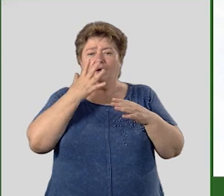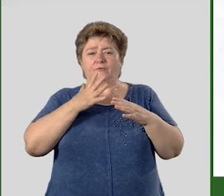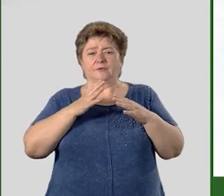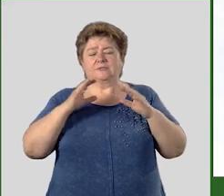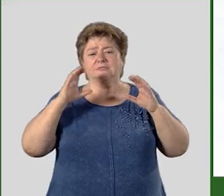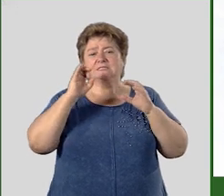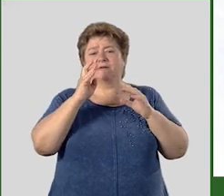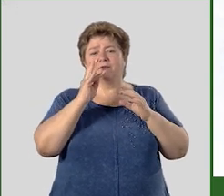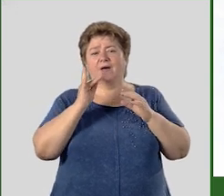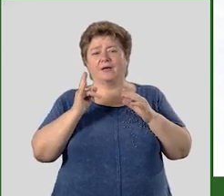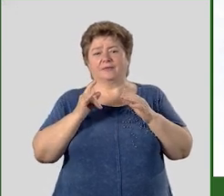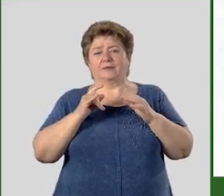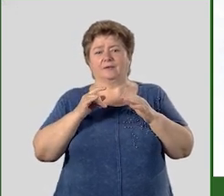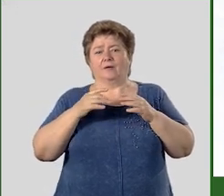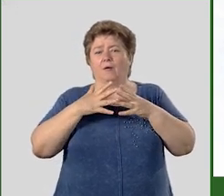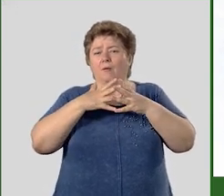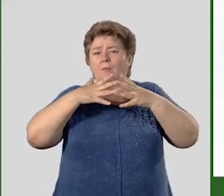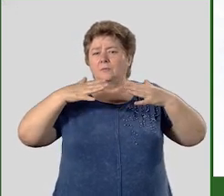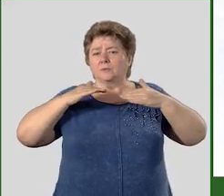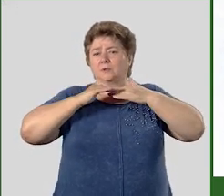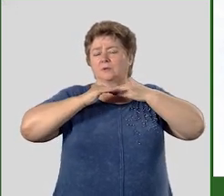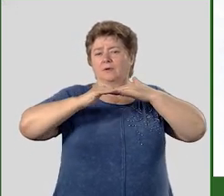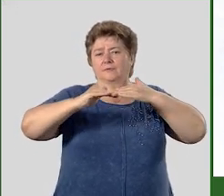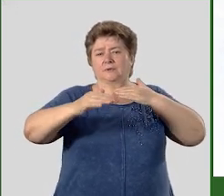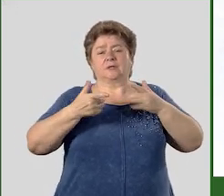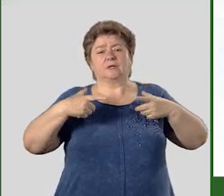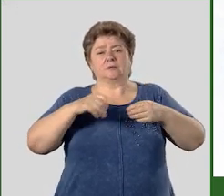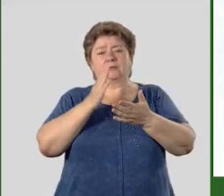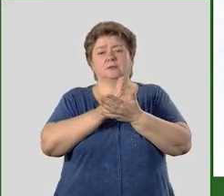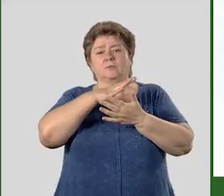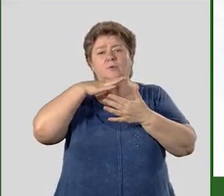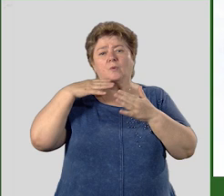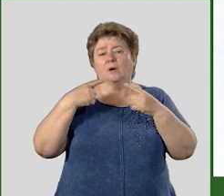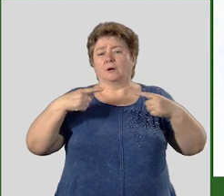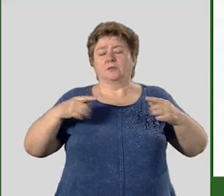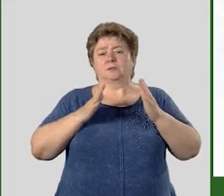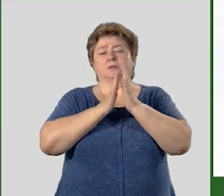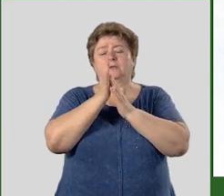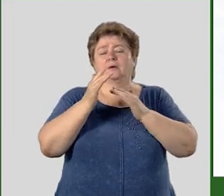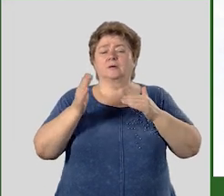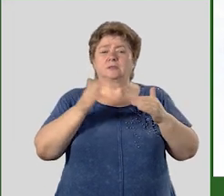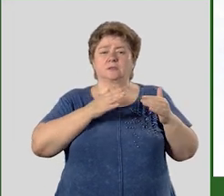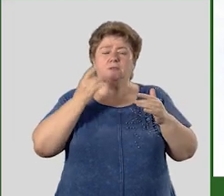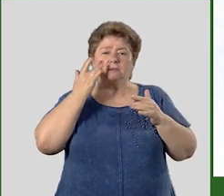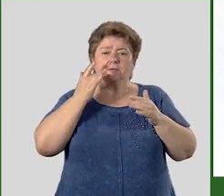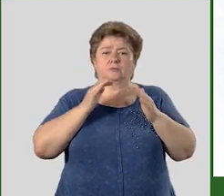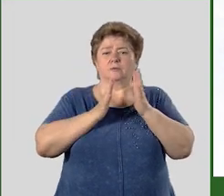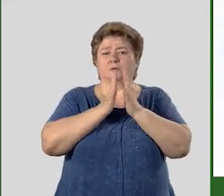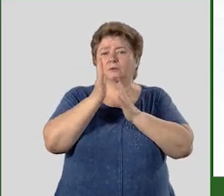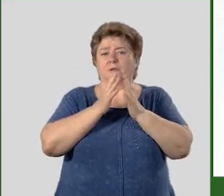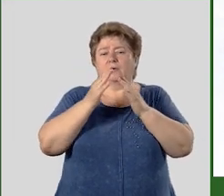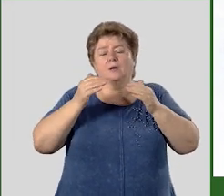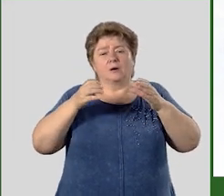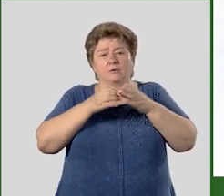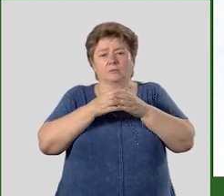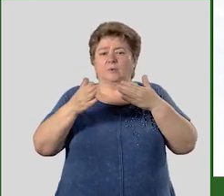Африканские саванны – необозримые равнины, где господствуют травы, среди которых растут отдельно